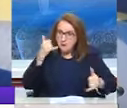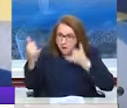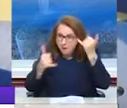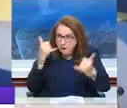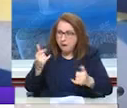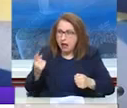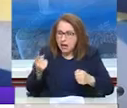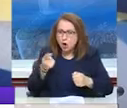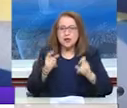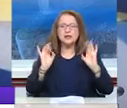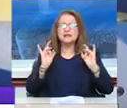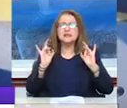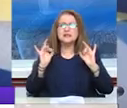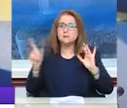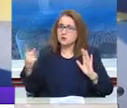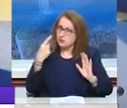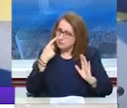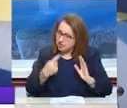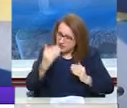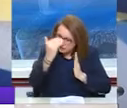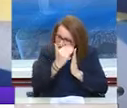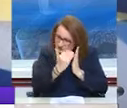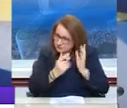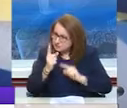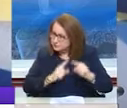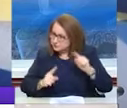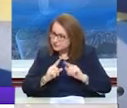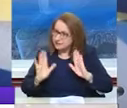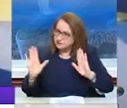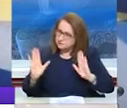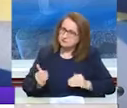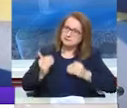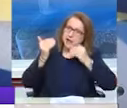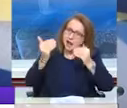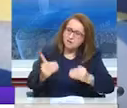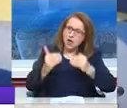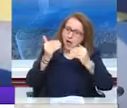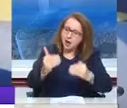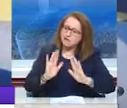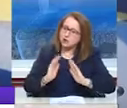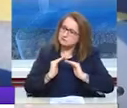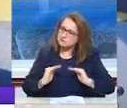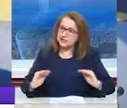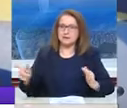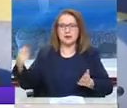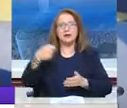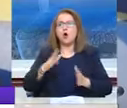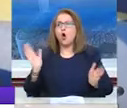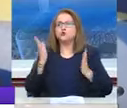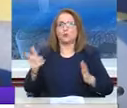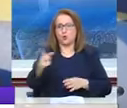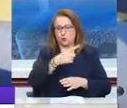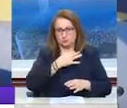πολιτών παρουσιάζονται στην ολοκληρωμένη μορφή τους σήμερα. Έβδομον, θα